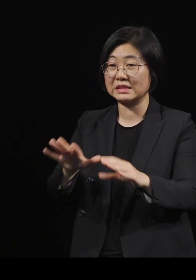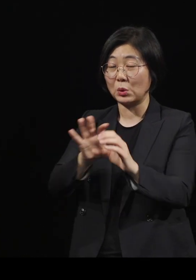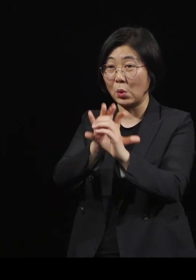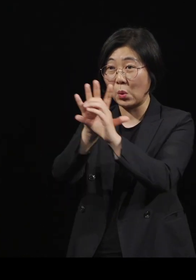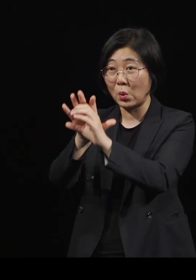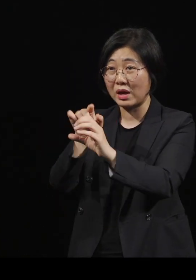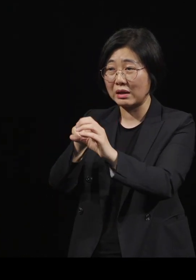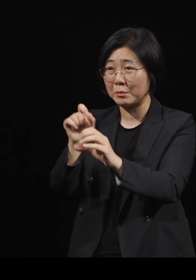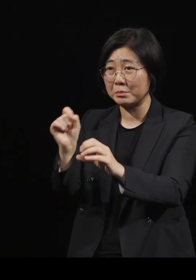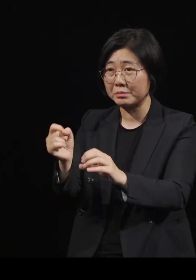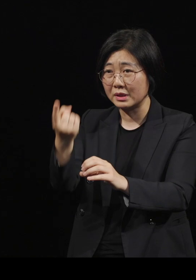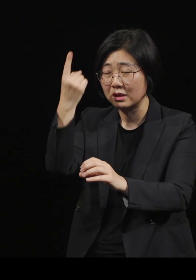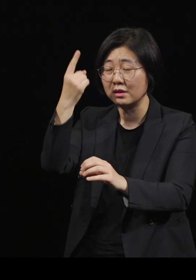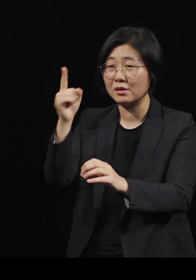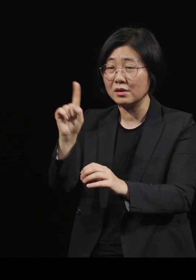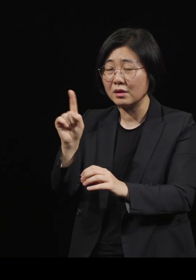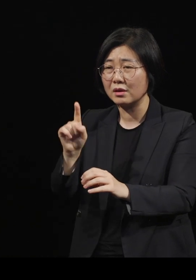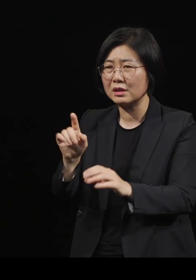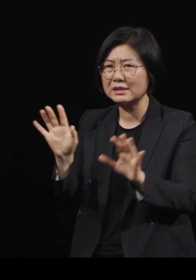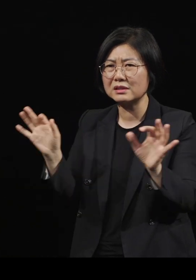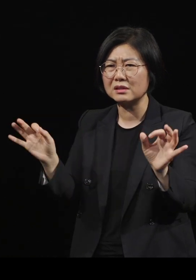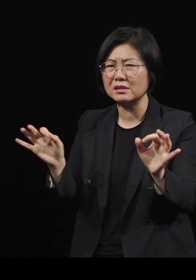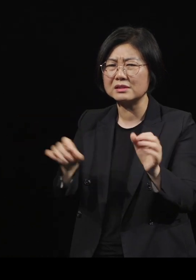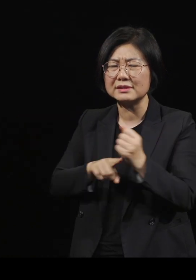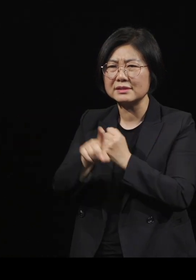인해서 일시적으로